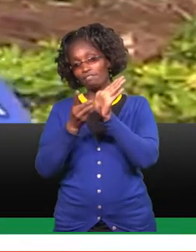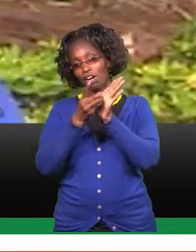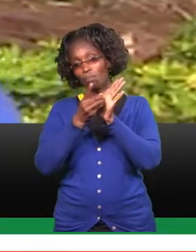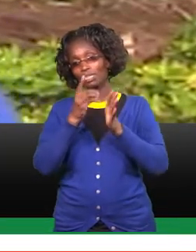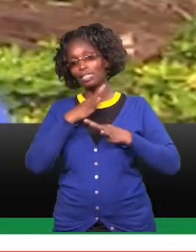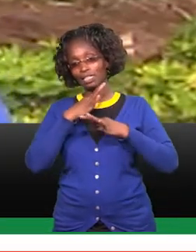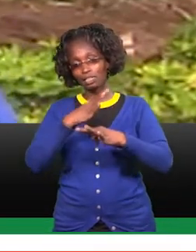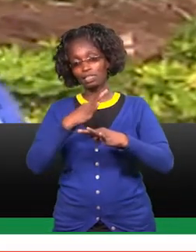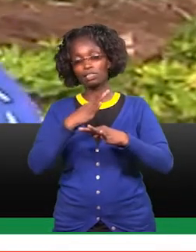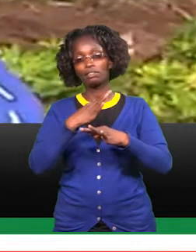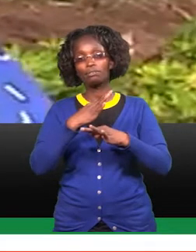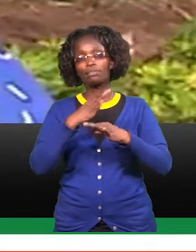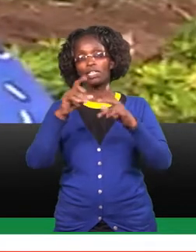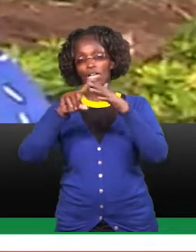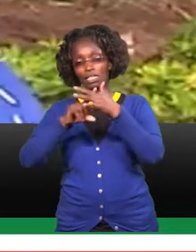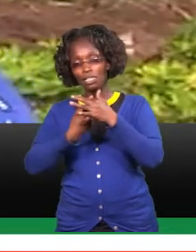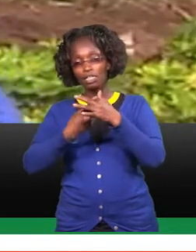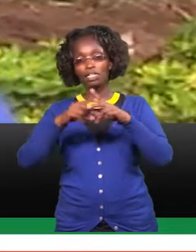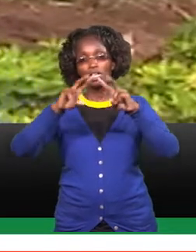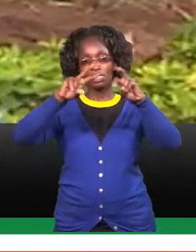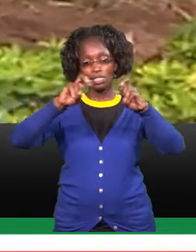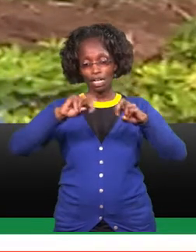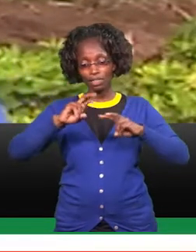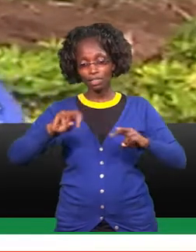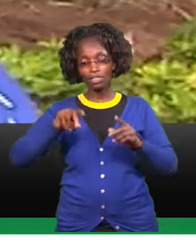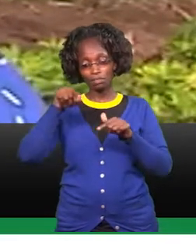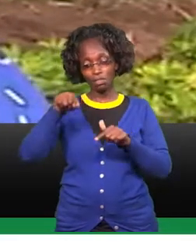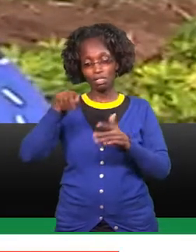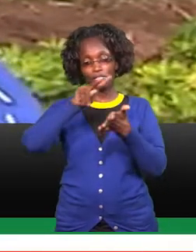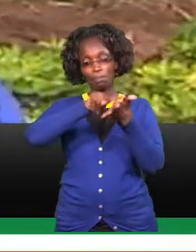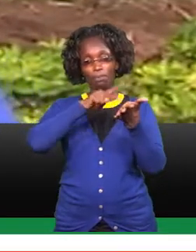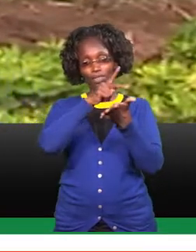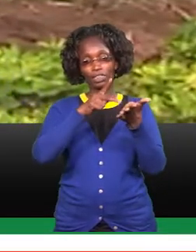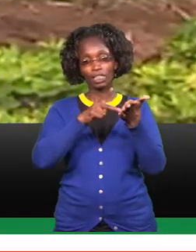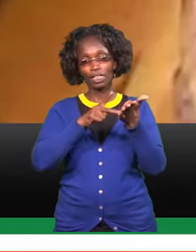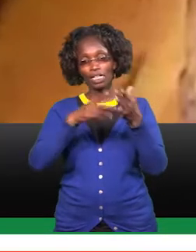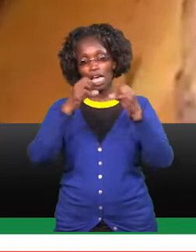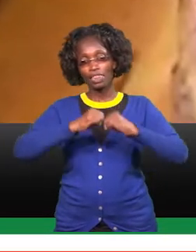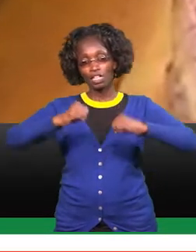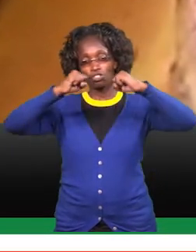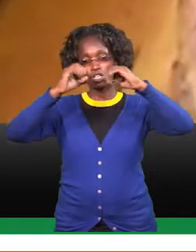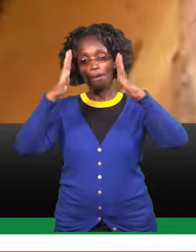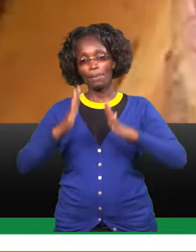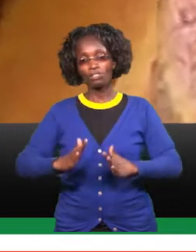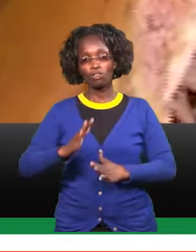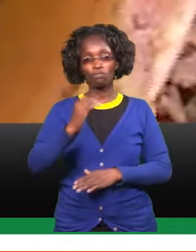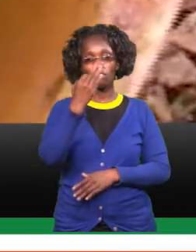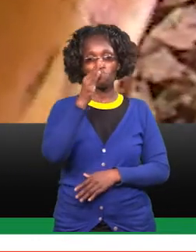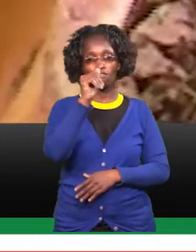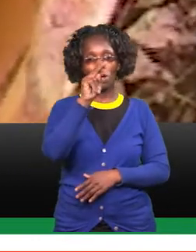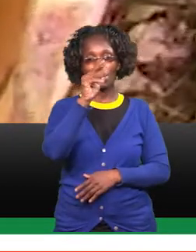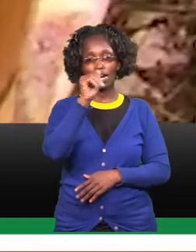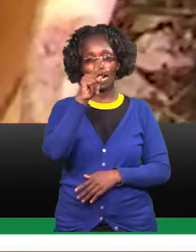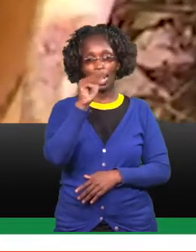it. Nikaanza kutafuta huu mradi wa njugu. Mwenyekiti wa shirika la